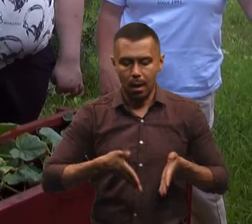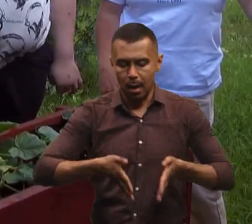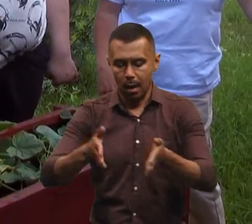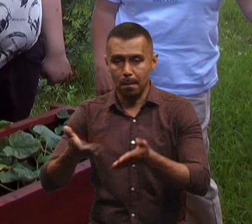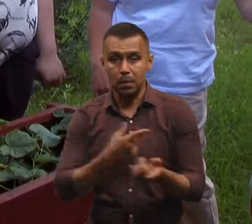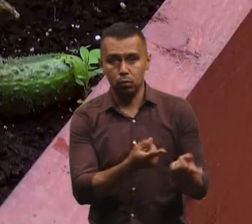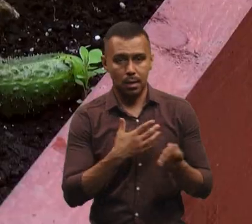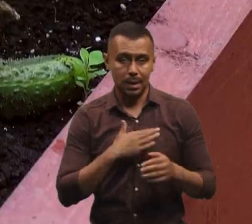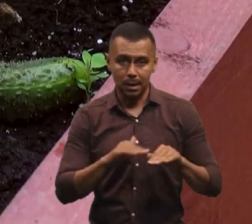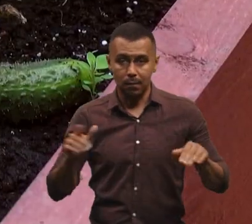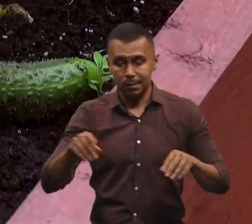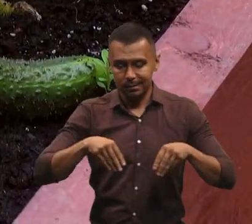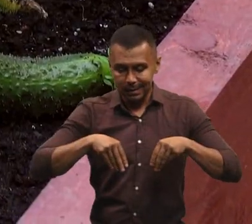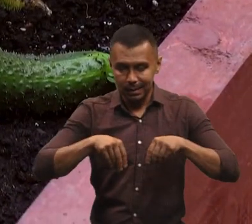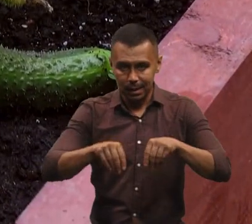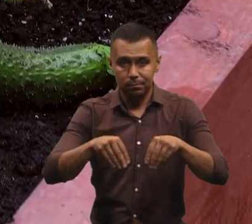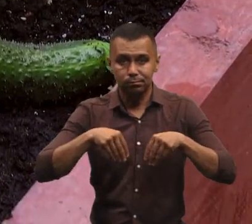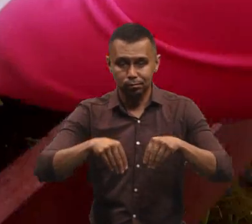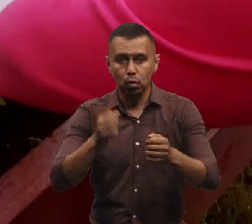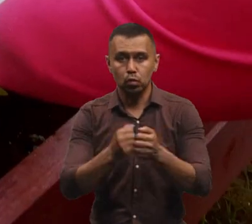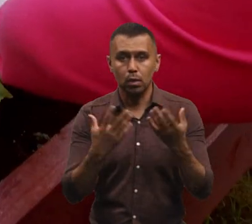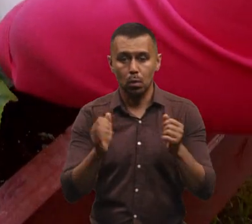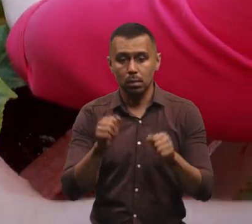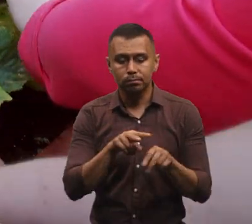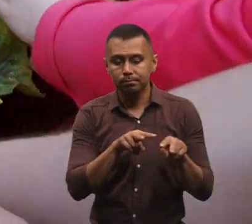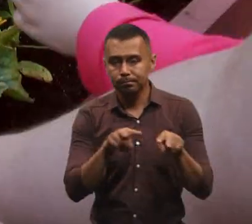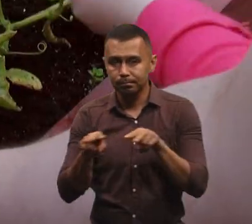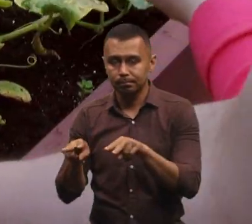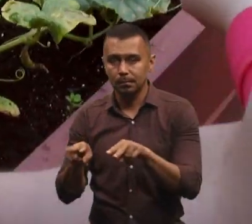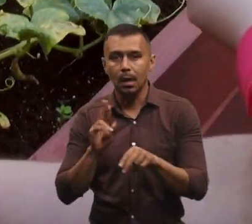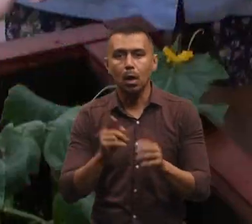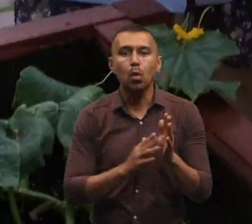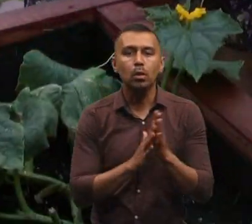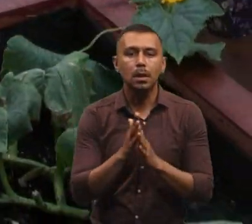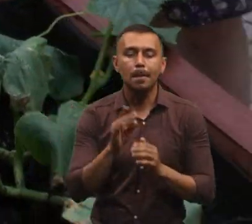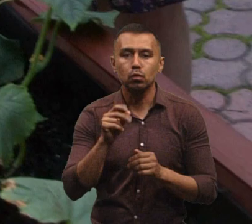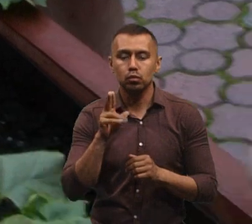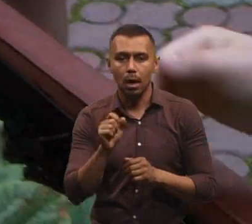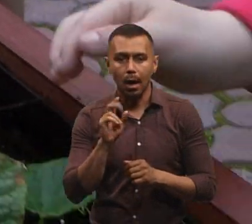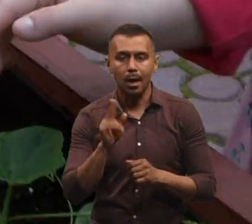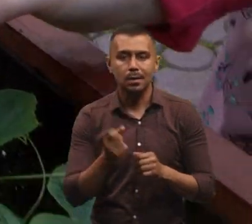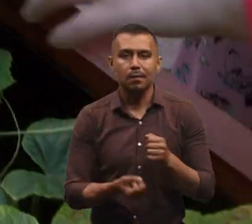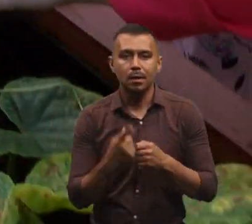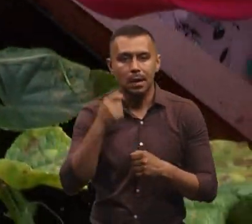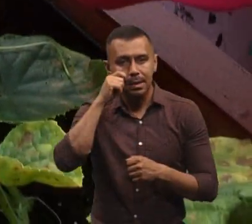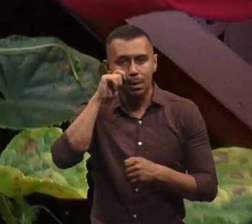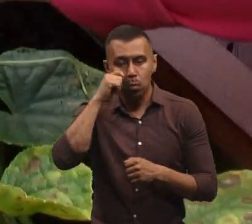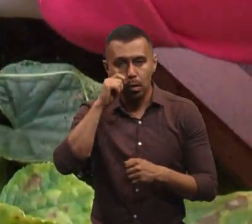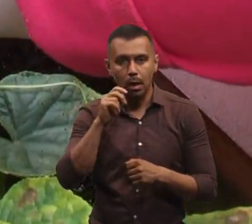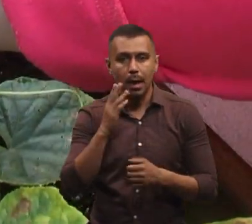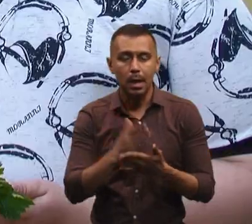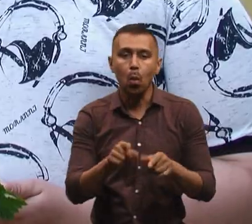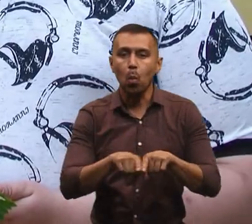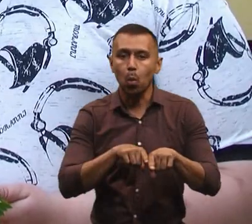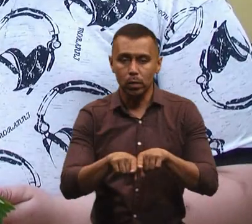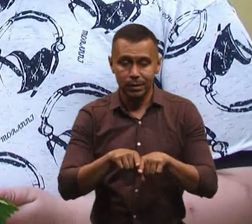наших дітей, і вони сіяли, і кожного дня вони могли спостерігати, як росте петрушка, як з'являється цибулька, як є